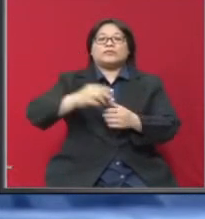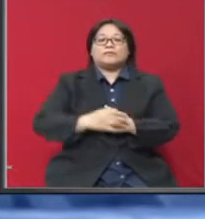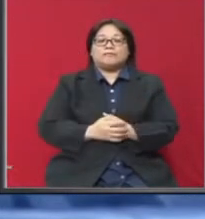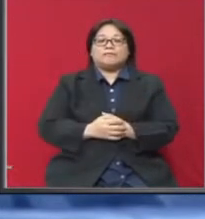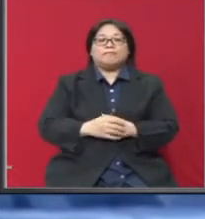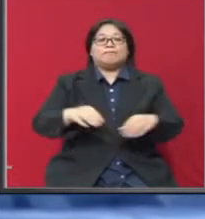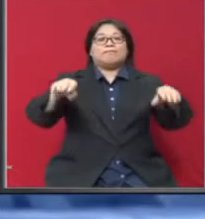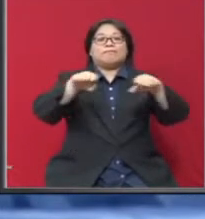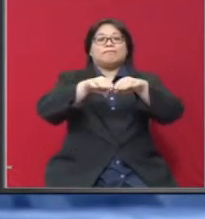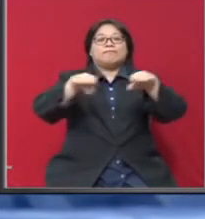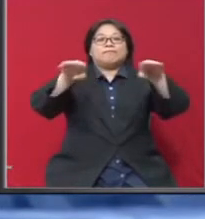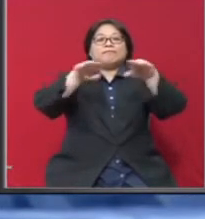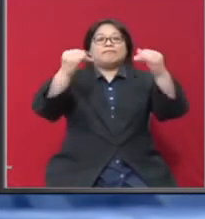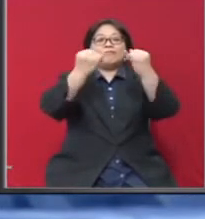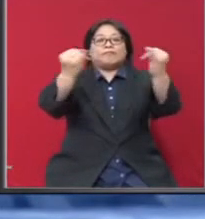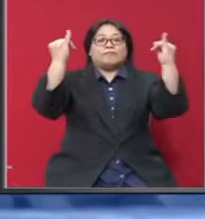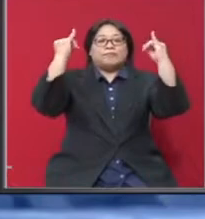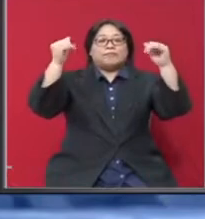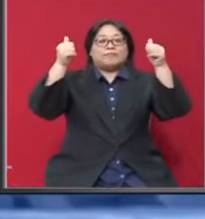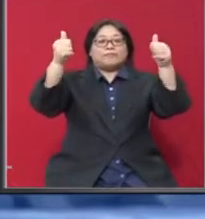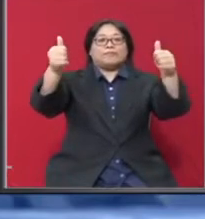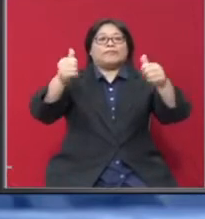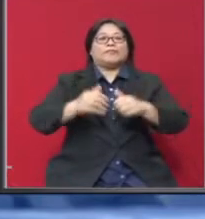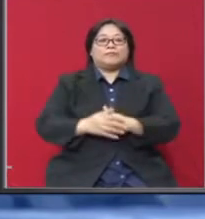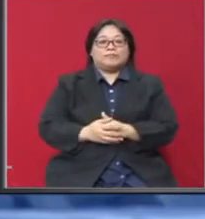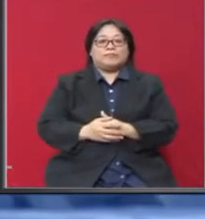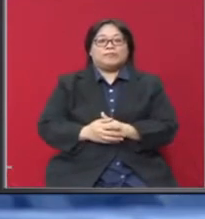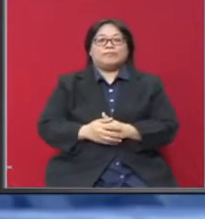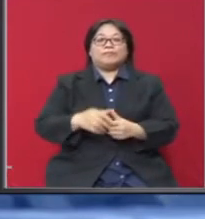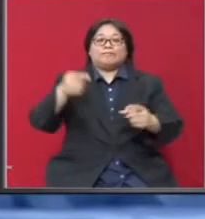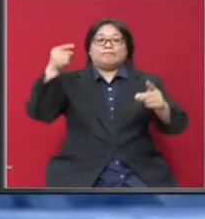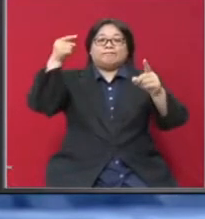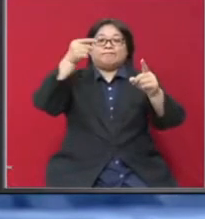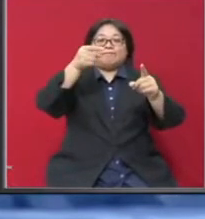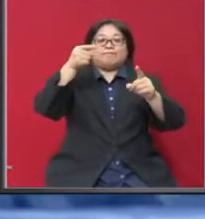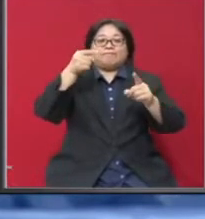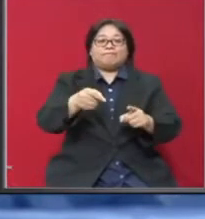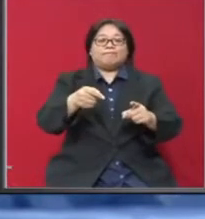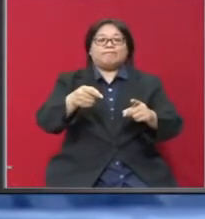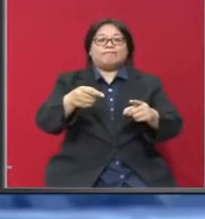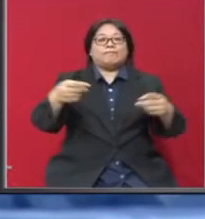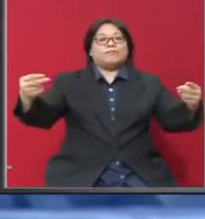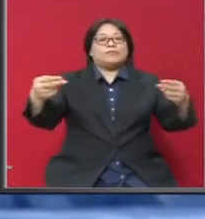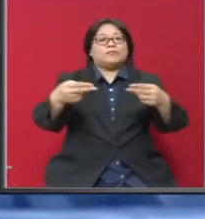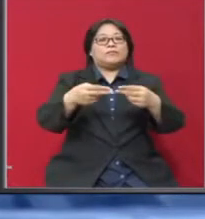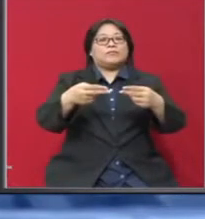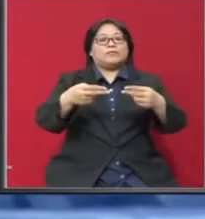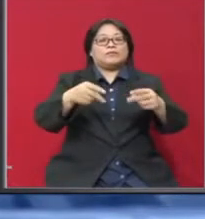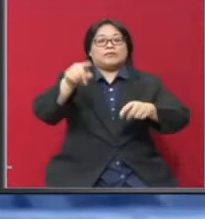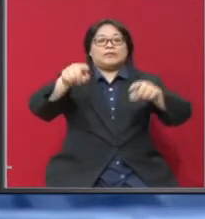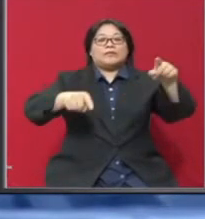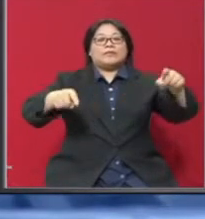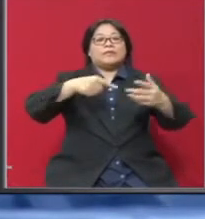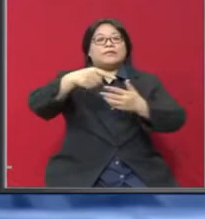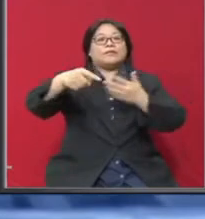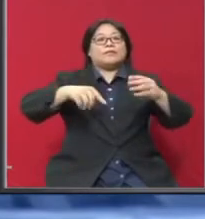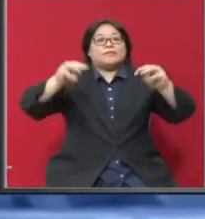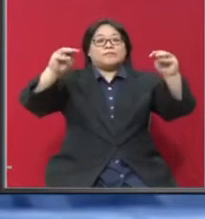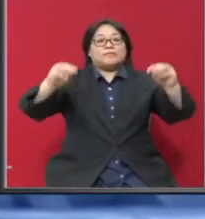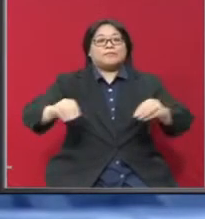pada perangkat ijazah pertama yang mana ianya menekankan kepada aspek hubungan antara manusia